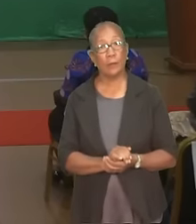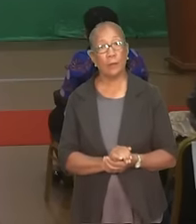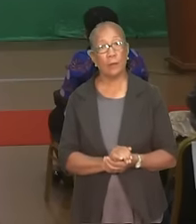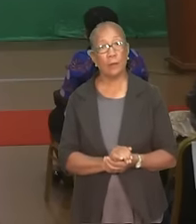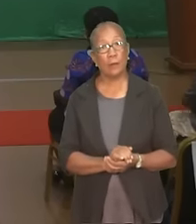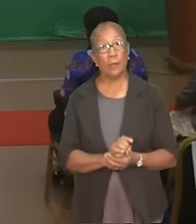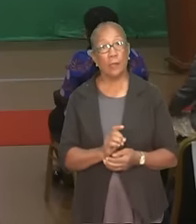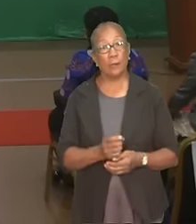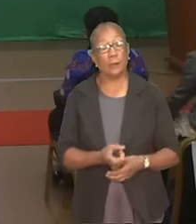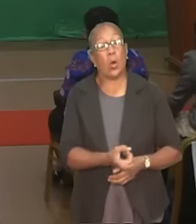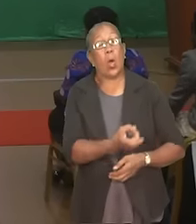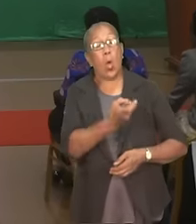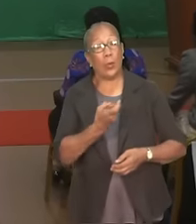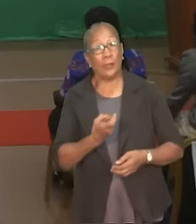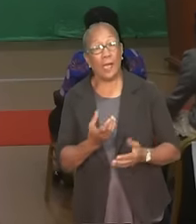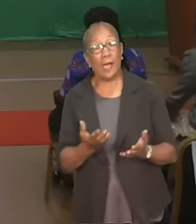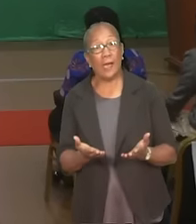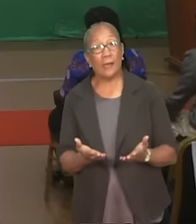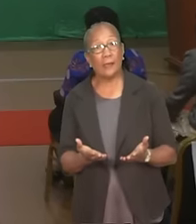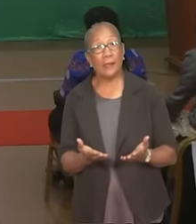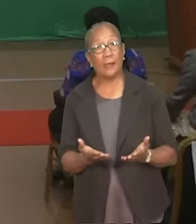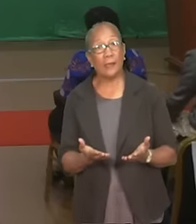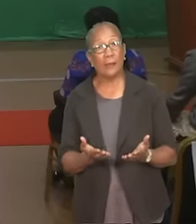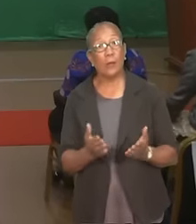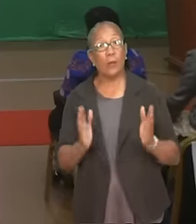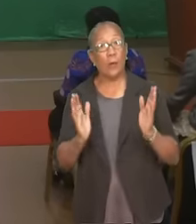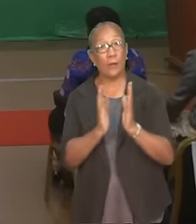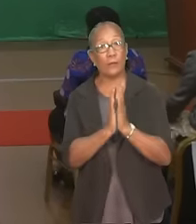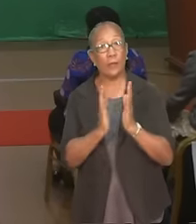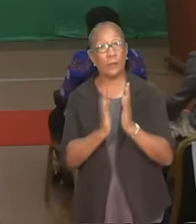dat er uitdagingen waren in de periode, denkt u aan